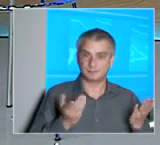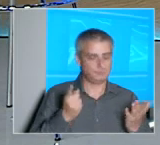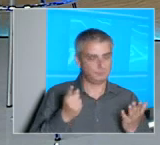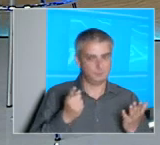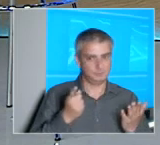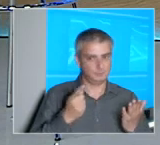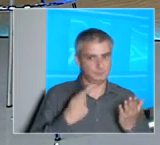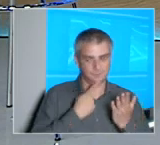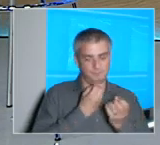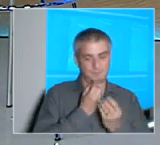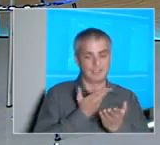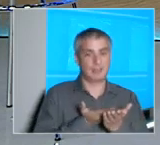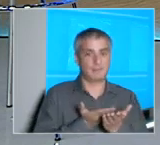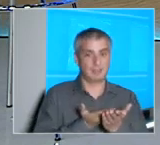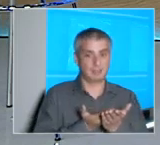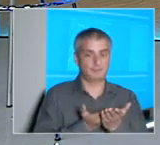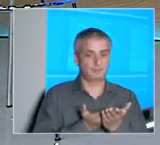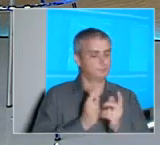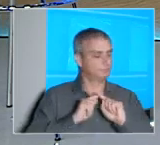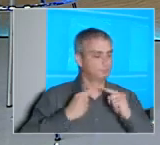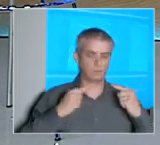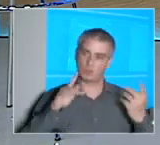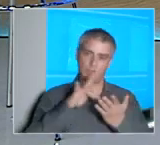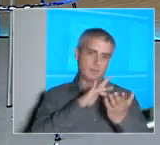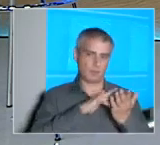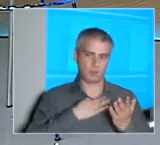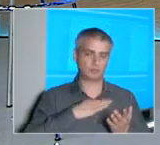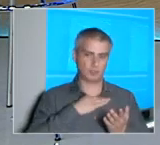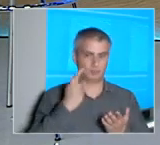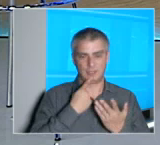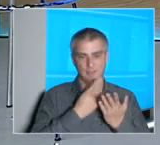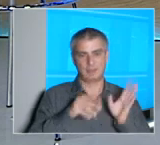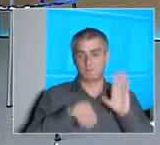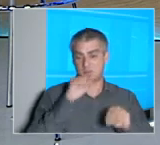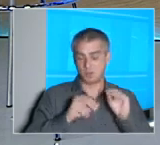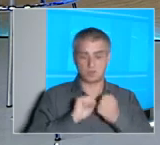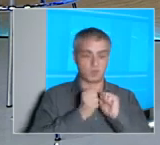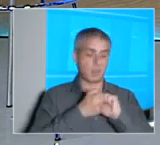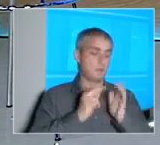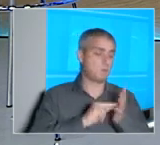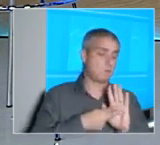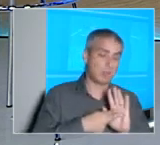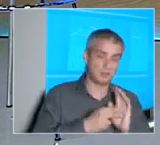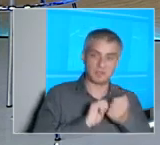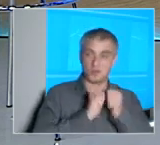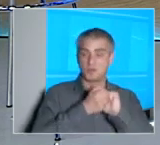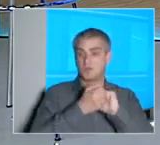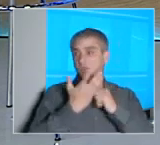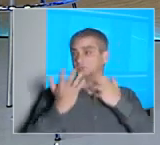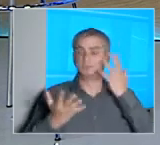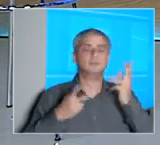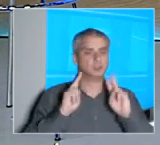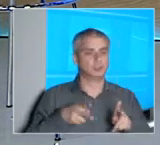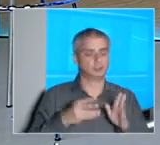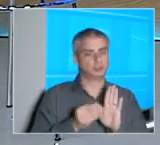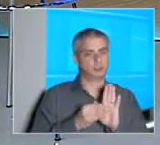וזה התבטא לדעתי בכל מיני מקומות שלנו. זה התבטא בבחירות, זה אולי התבטא בפוליטיקה, זה אולי התבטא ב...